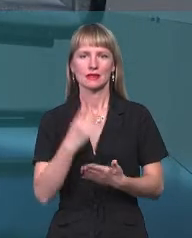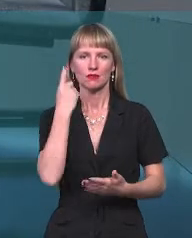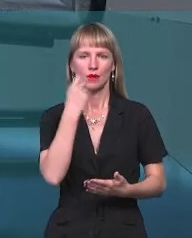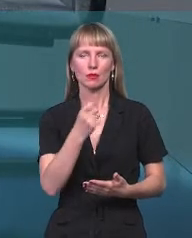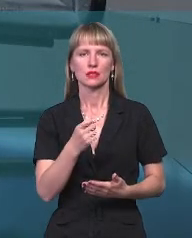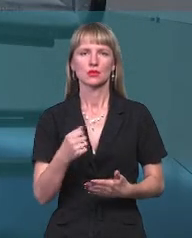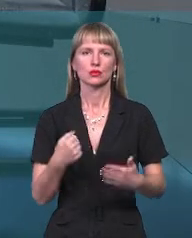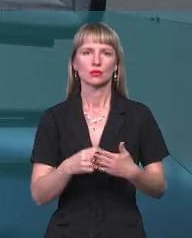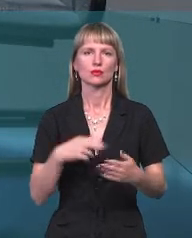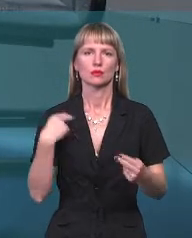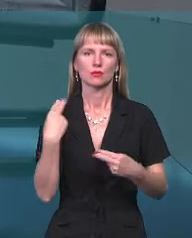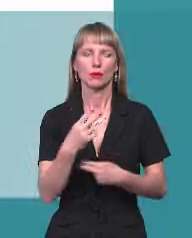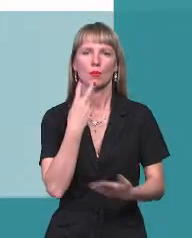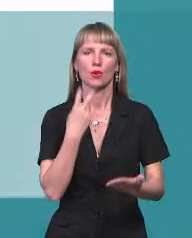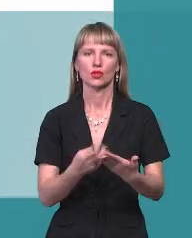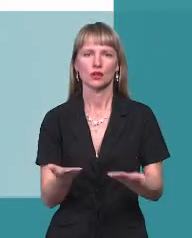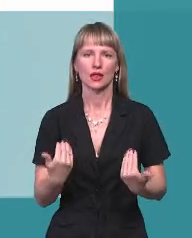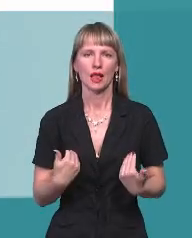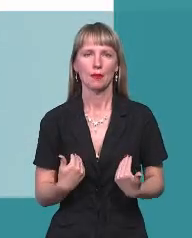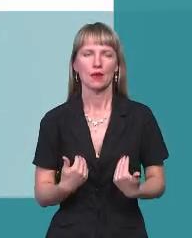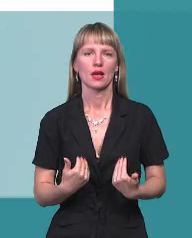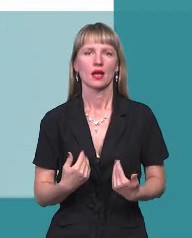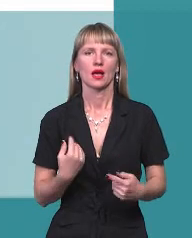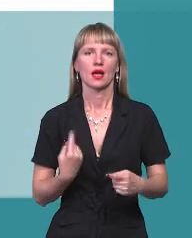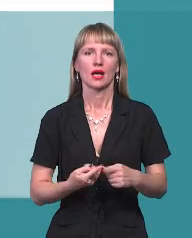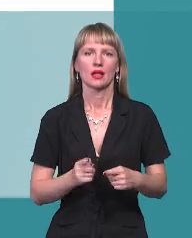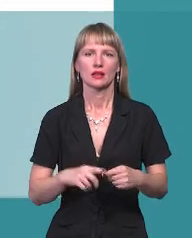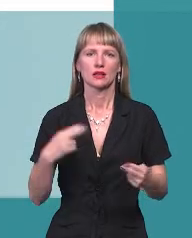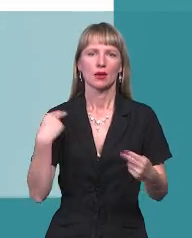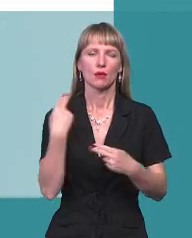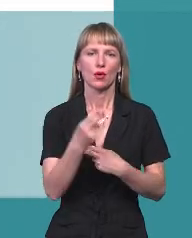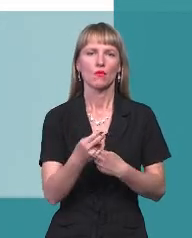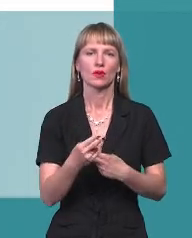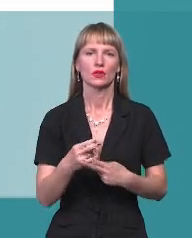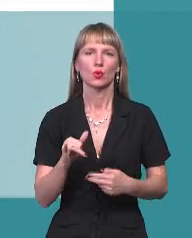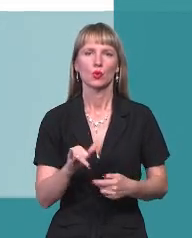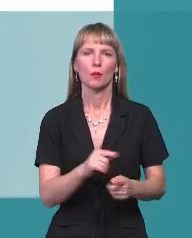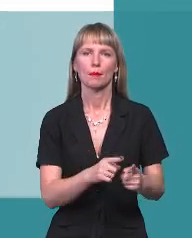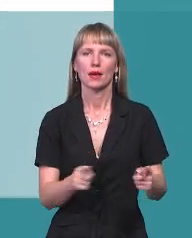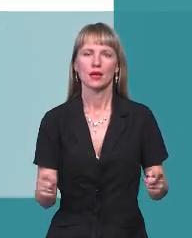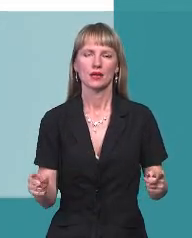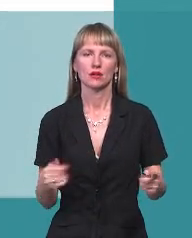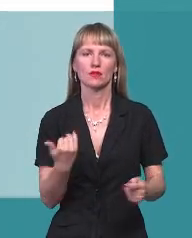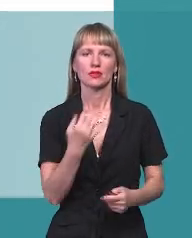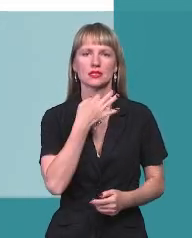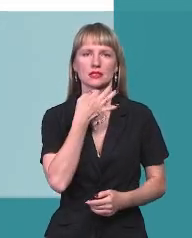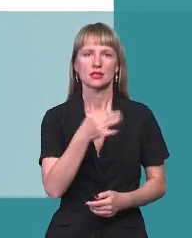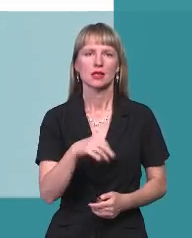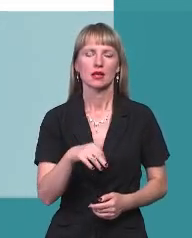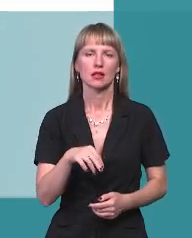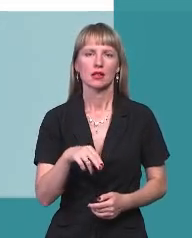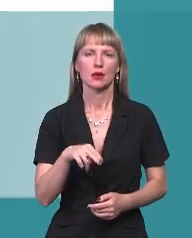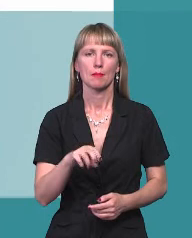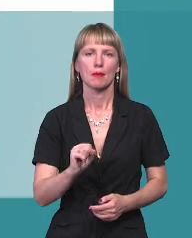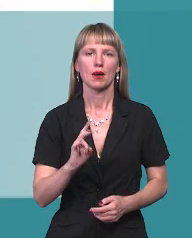щодо заборгованості. Будь ласка, покажіть нам. Це заборгованість у період саме, от ви казали, пане Павло,